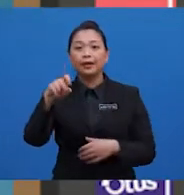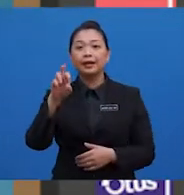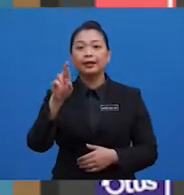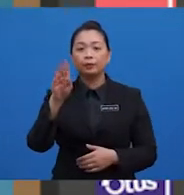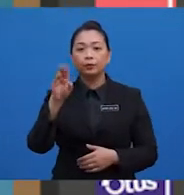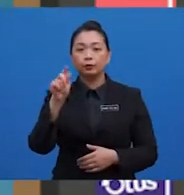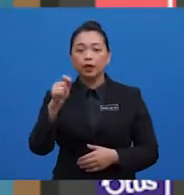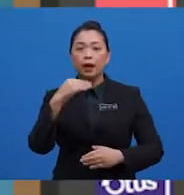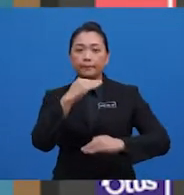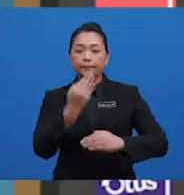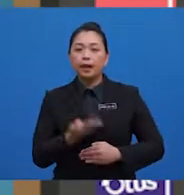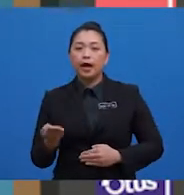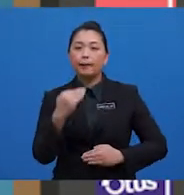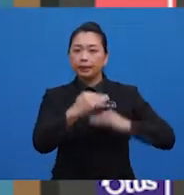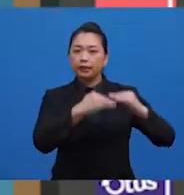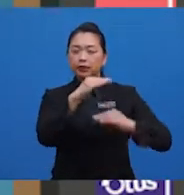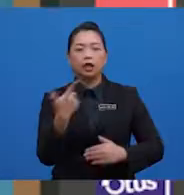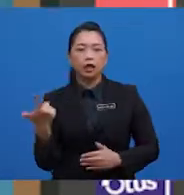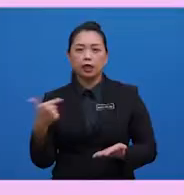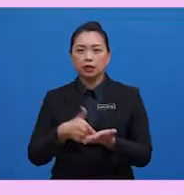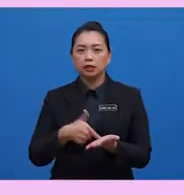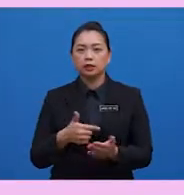bahan pembinaan dan lain-lain lagi.